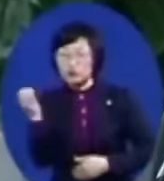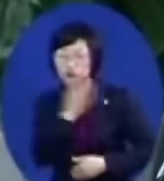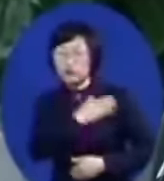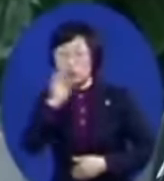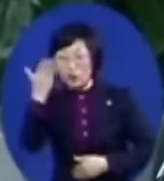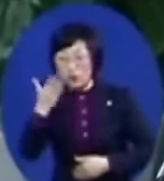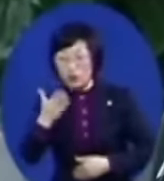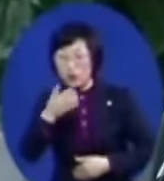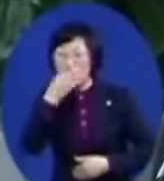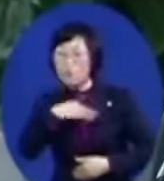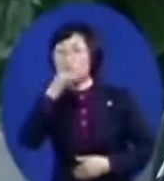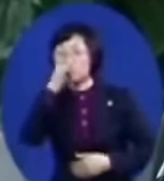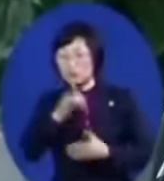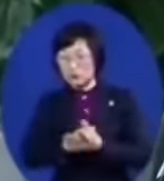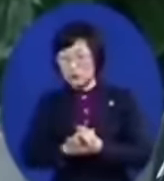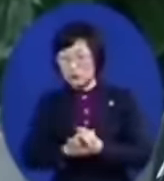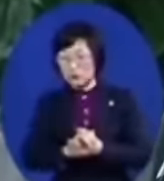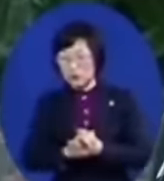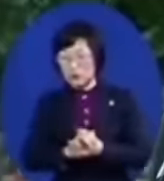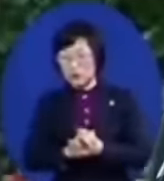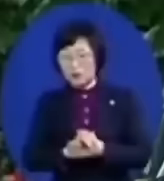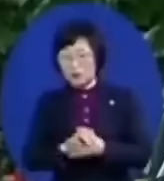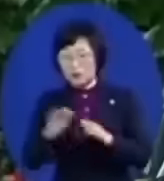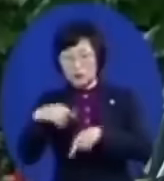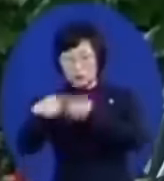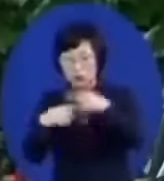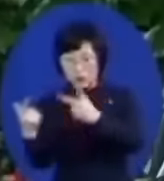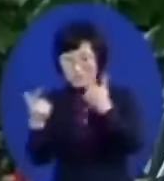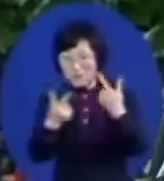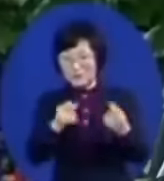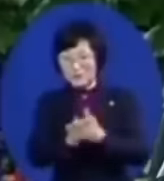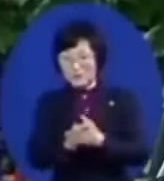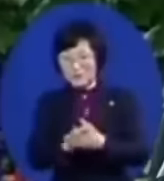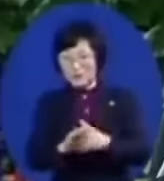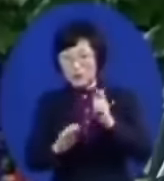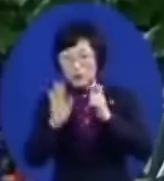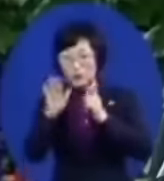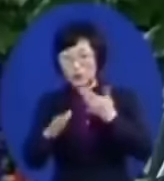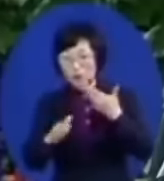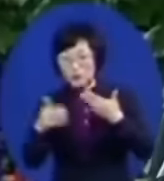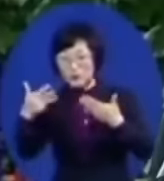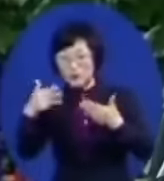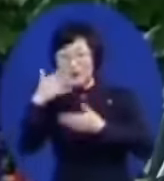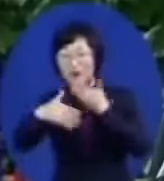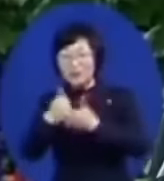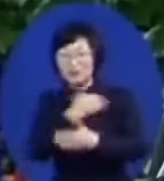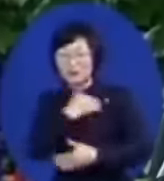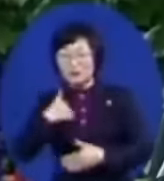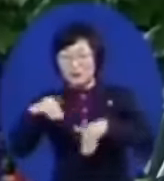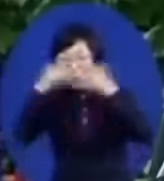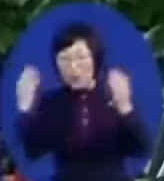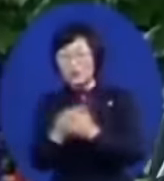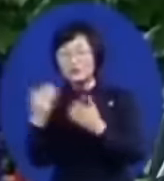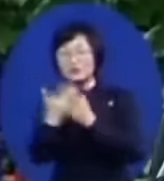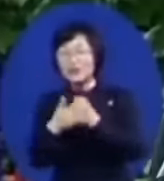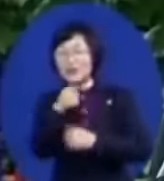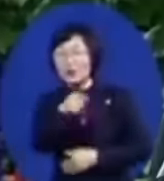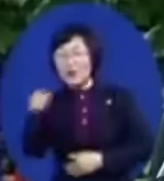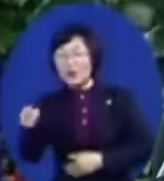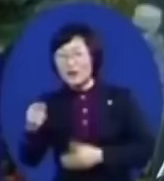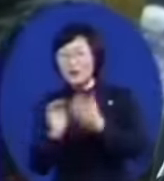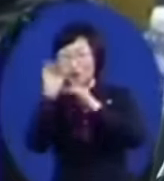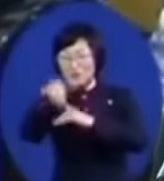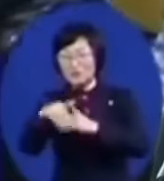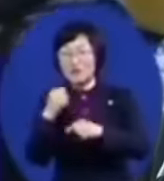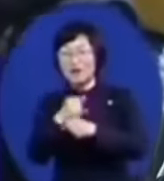것입니다. 고린도후서 9장 8절도 같이 읽어보십시다. 하나님이 능히 모든 은혜를 너희에게 넘치게 하시나니 이는 너희로